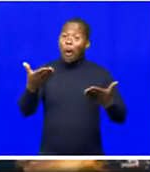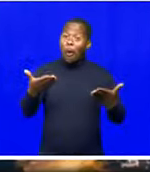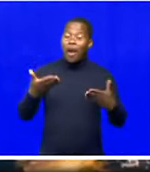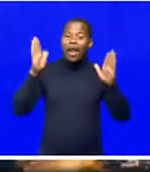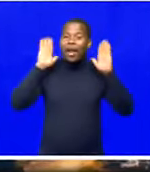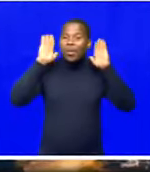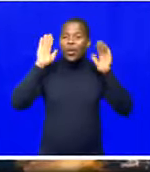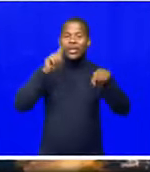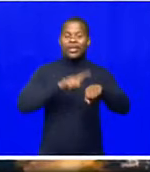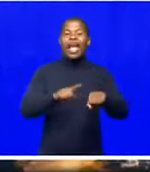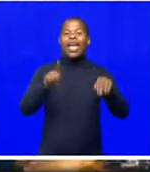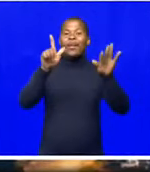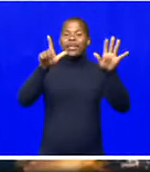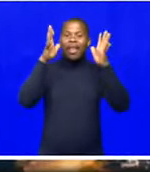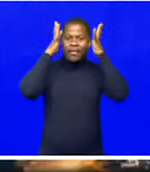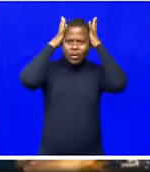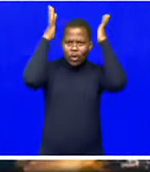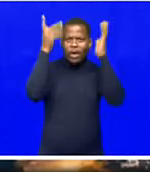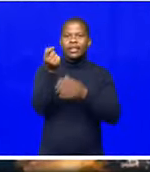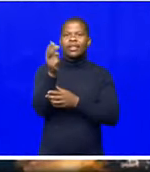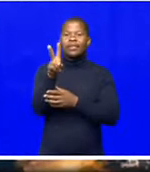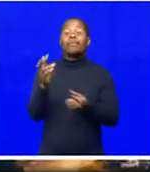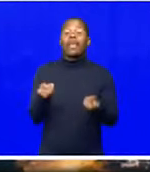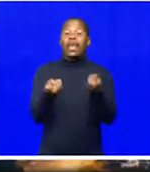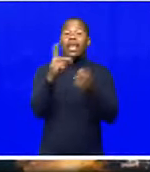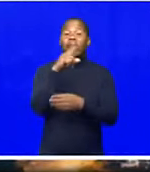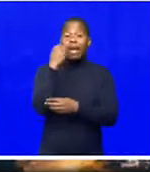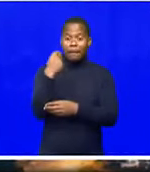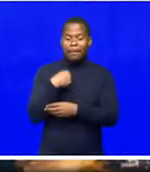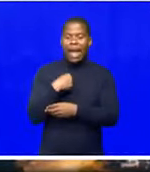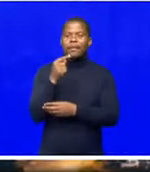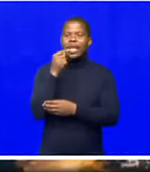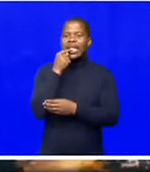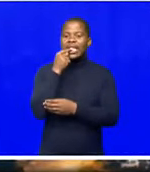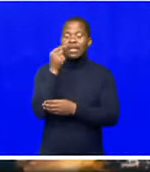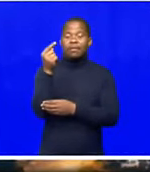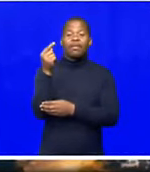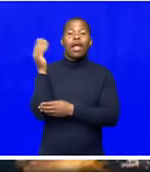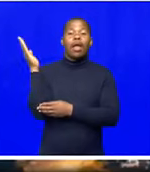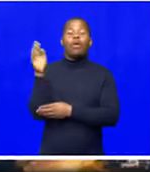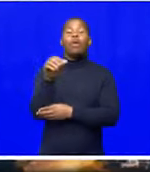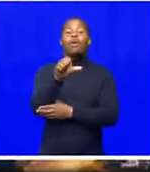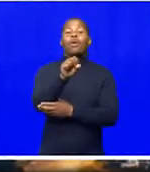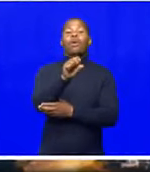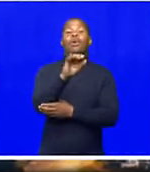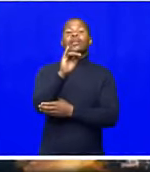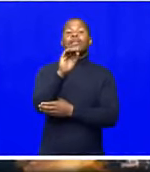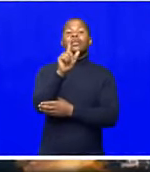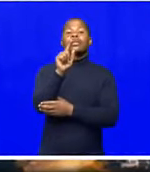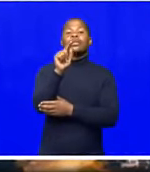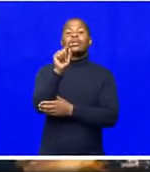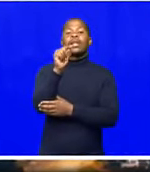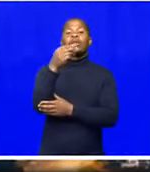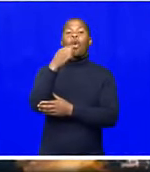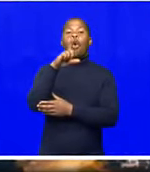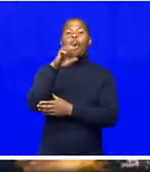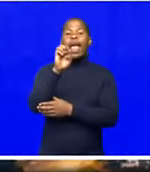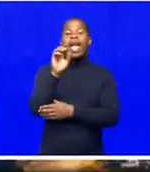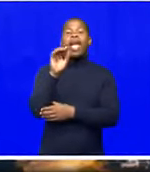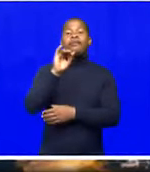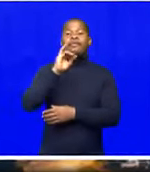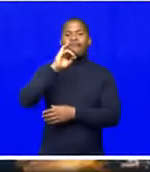Lishoni le maswatla mahle lona ngumsawuthe thombe eswatini TV emukelana Tindzaba tensimbi esikhombisa nitifunzela ngothile sithole hambisana naye